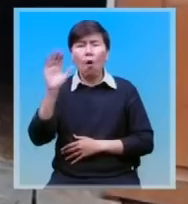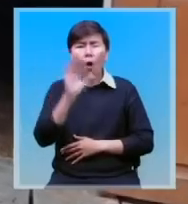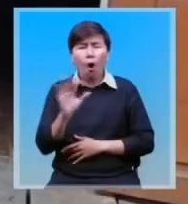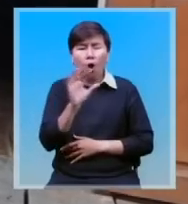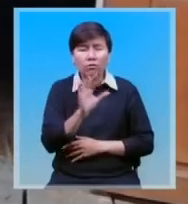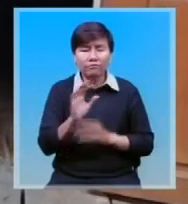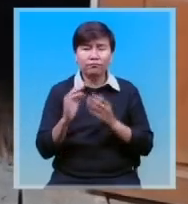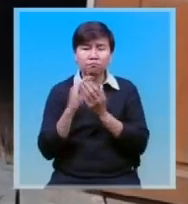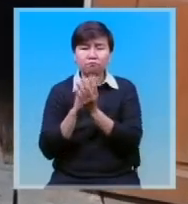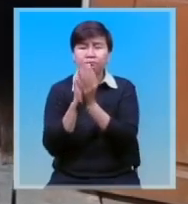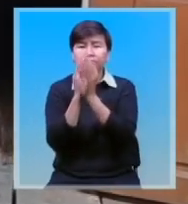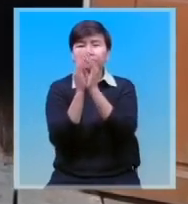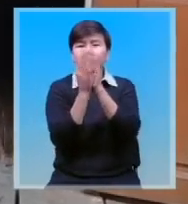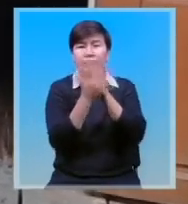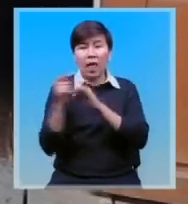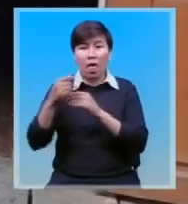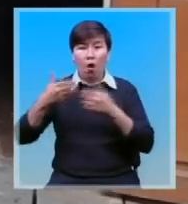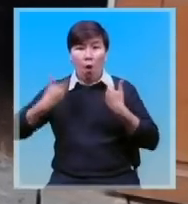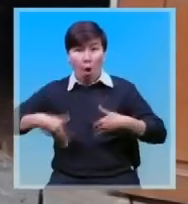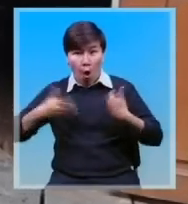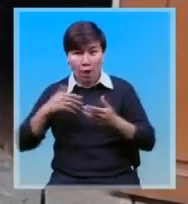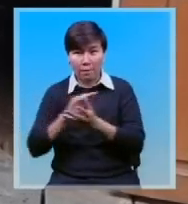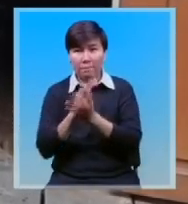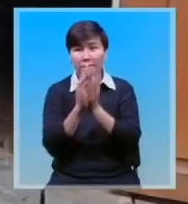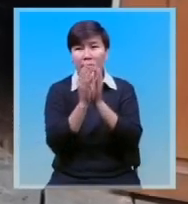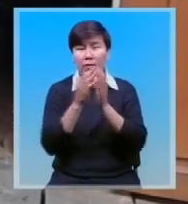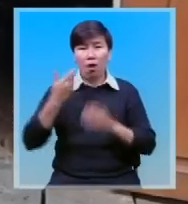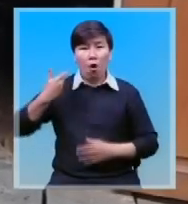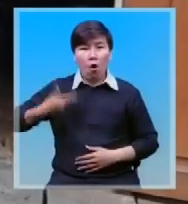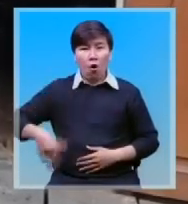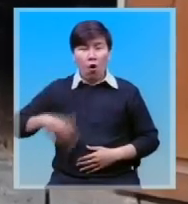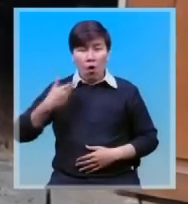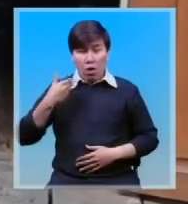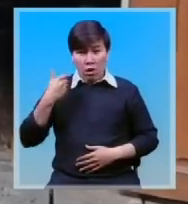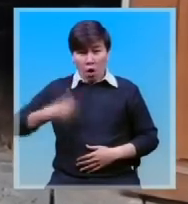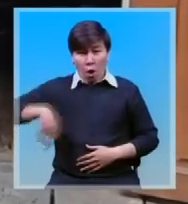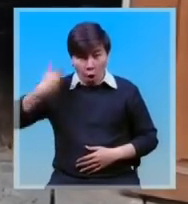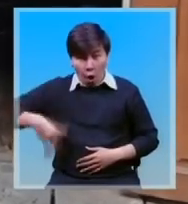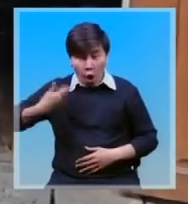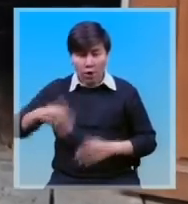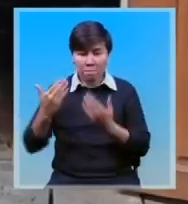รสชันแล้วก็ตามค่ะนี่ก็คือสถานการณ์ล่าสุดที่เกาะแรดนะคะอำเภอดอนสะจังหวัดสุราษฎร์ธานีค่ะ